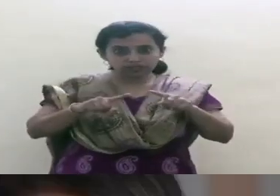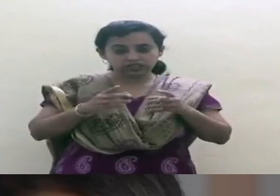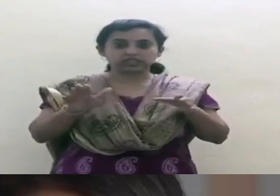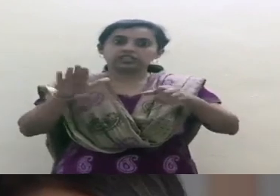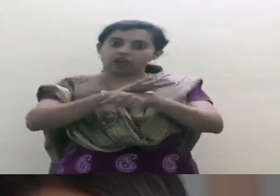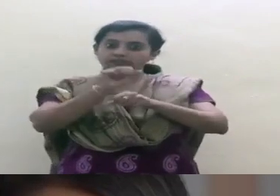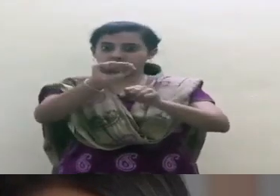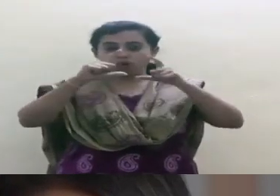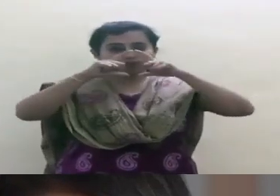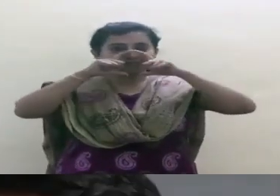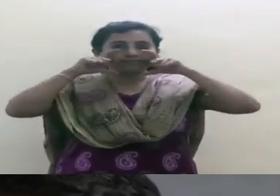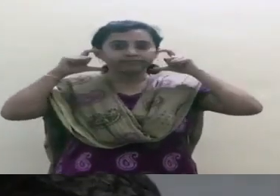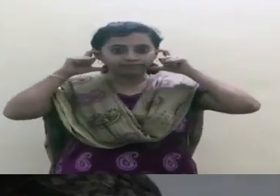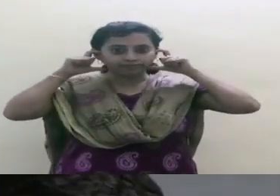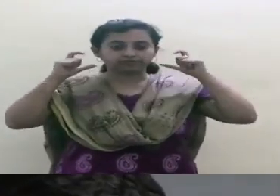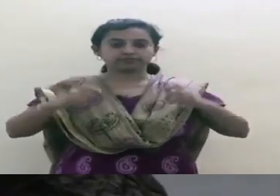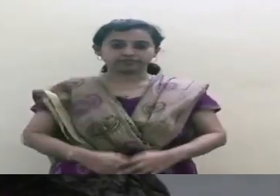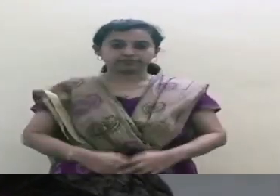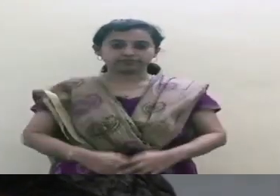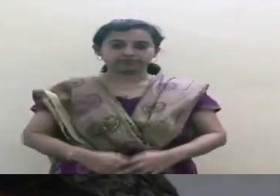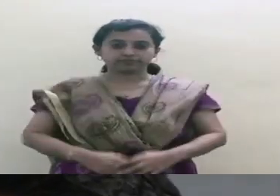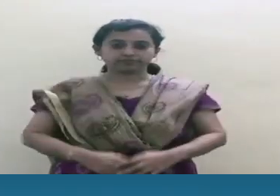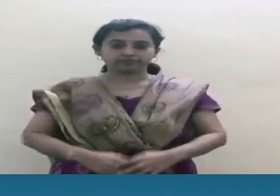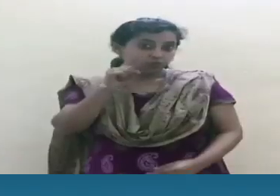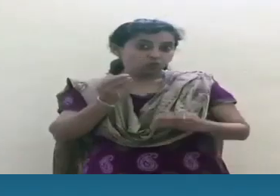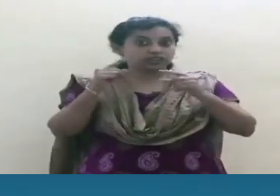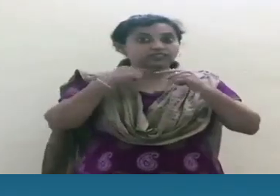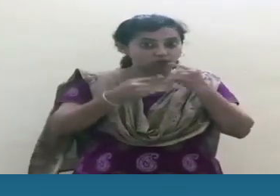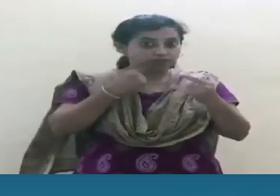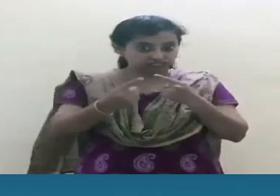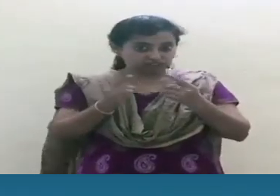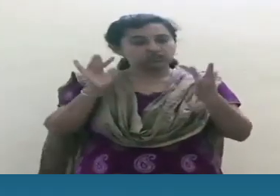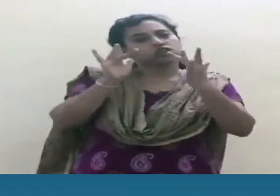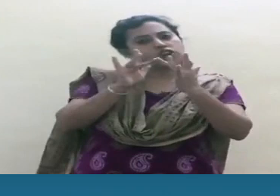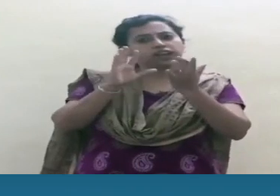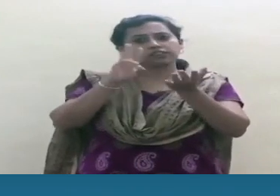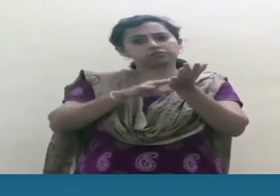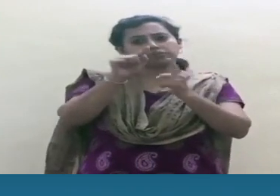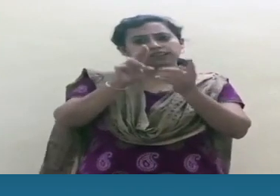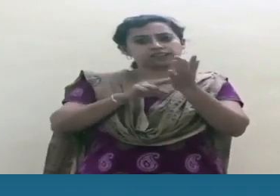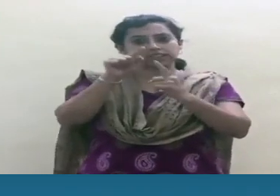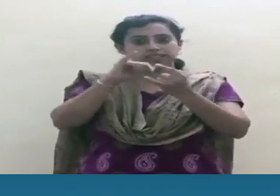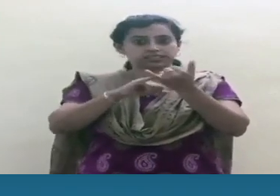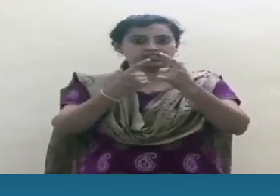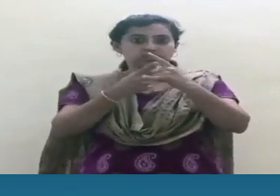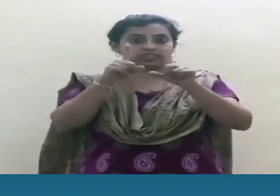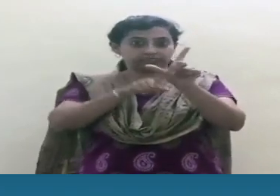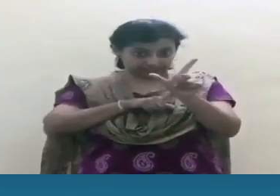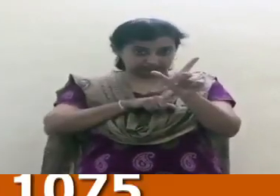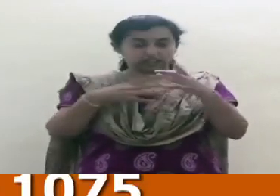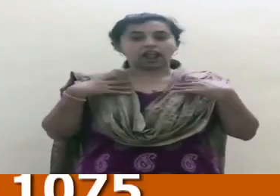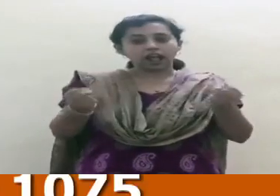முகமூடி அல்லது துனியால் உங்கள் வாய் மற்று மூக்கை மூடிக்கொள்ளவும். மேனும் தகவைகளுக்கு சுகாதார மற்றும் குடும்ள concealer